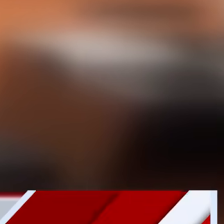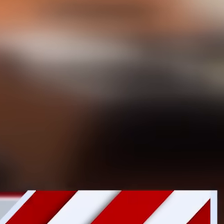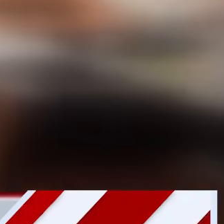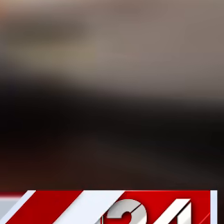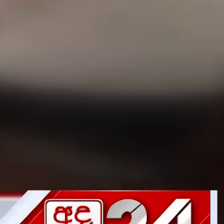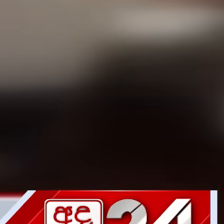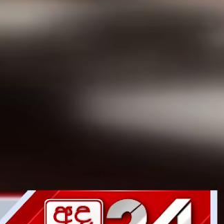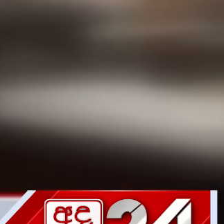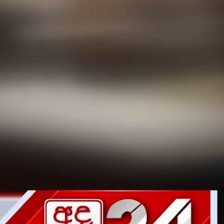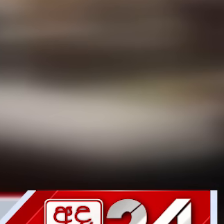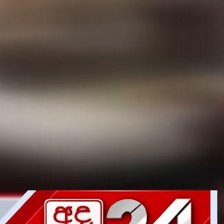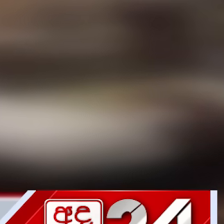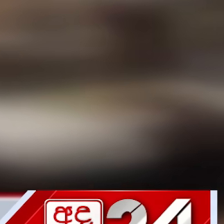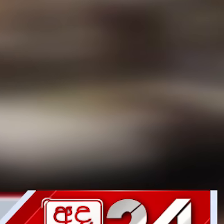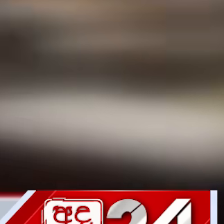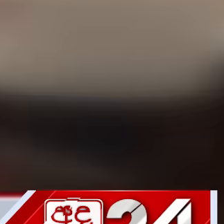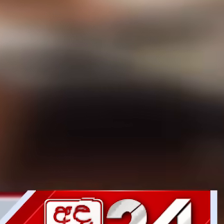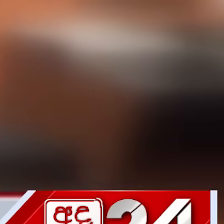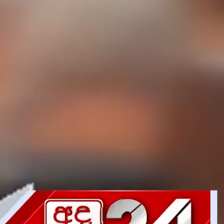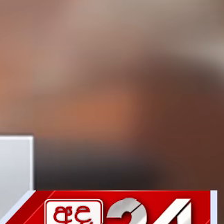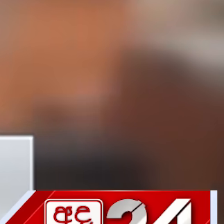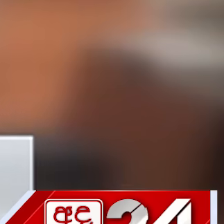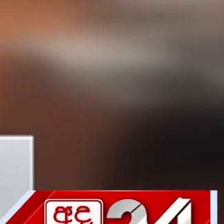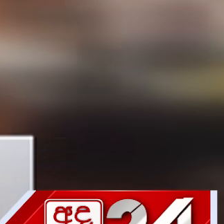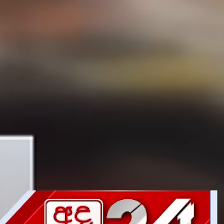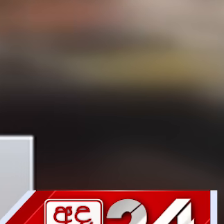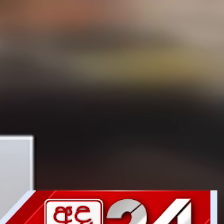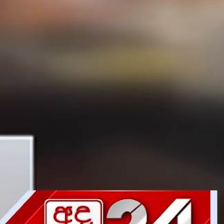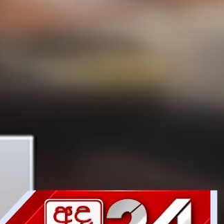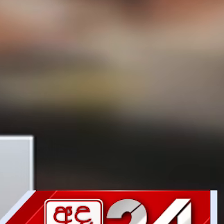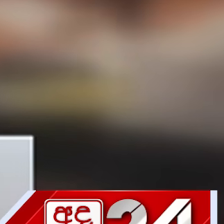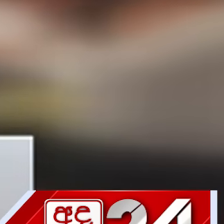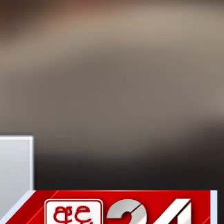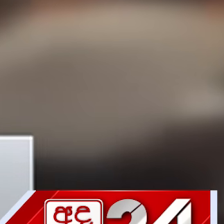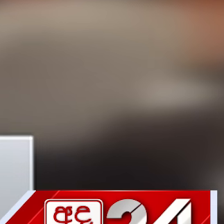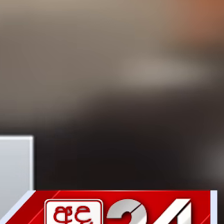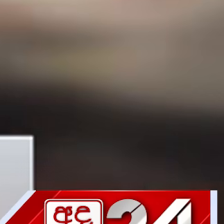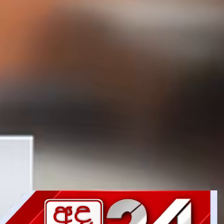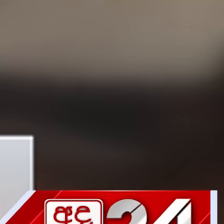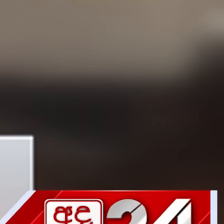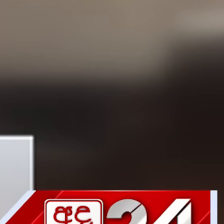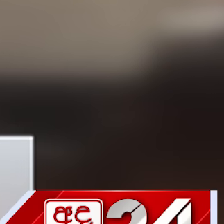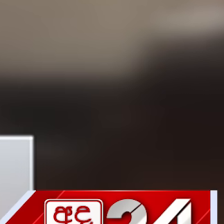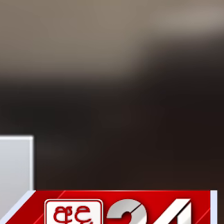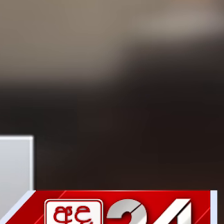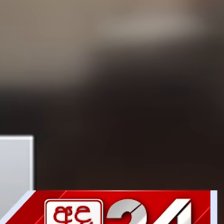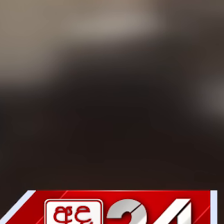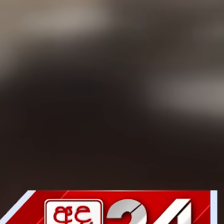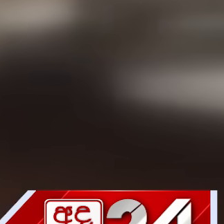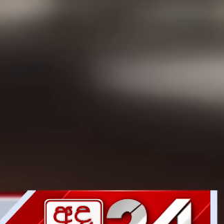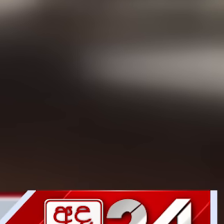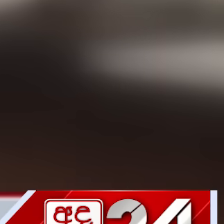ආණ්ඩු පක්ෂයේ මන්ත්‍රීවරු විපක්ෂ නායකවරයා අසලට පැමිණියේ මෙලෙසින් හරි වඩන්නේ එයාලා වෙනද වීඩියෝ කරන්නේ එයාලා ඉදන කොට